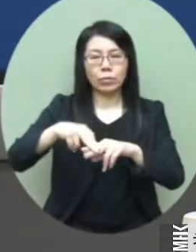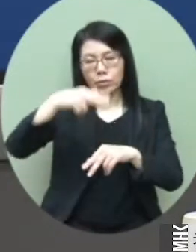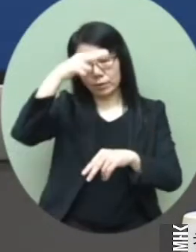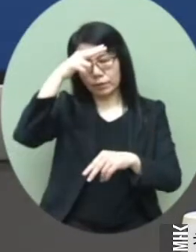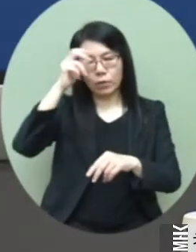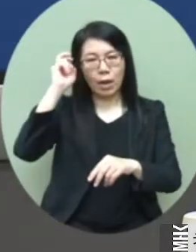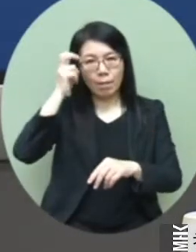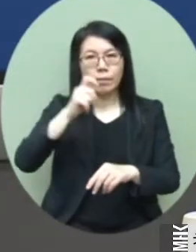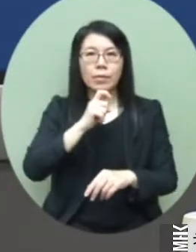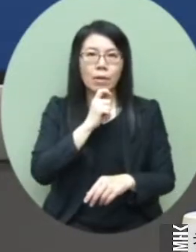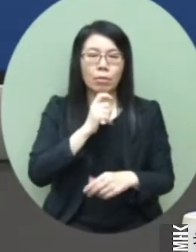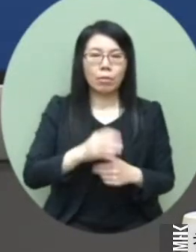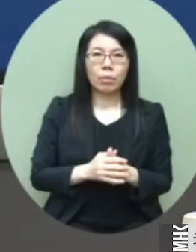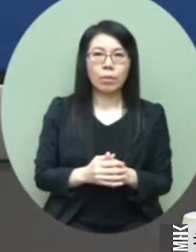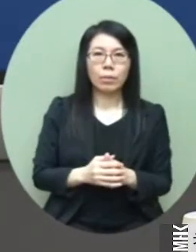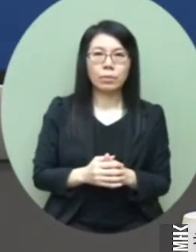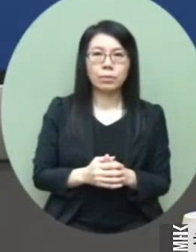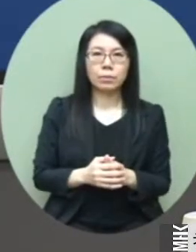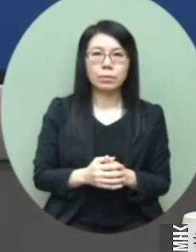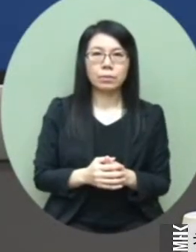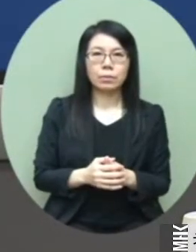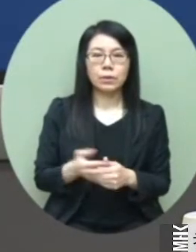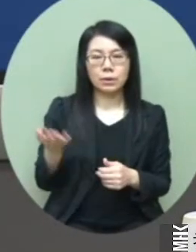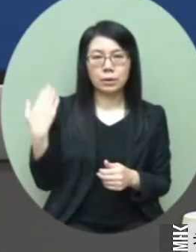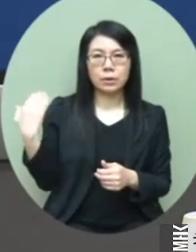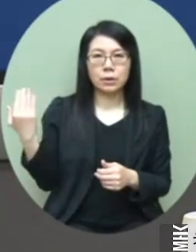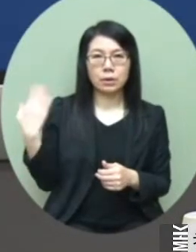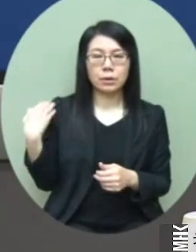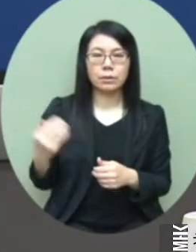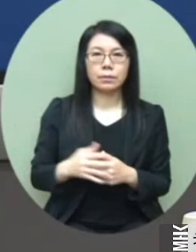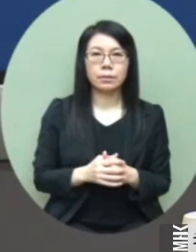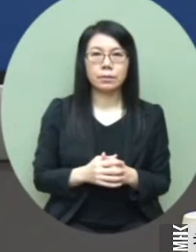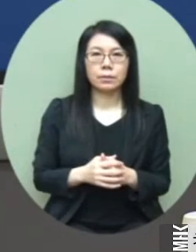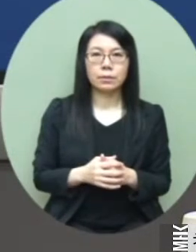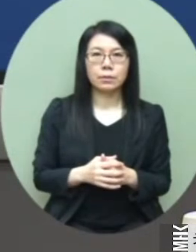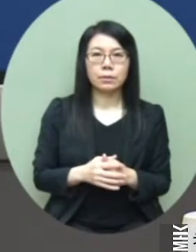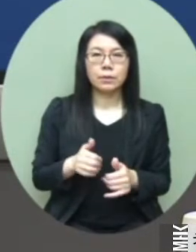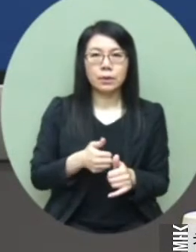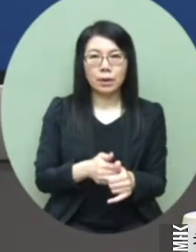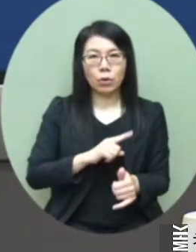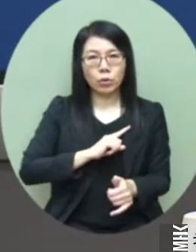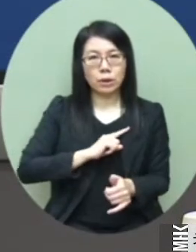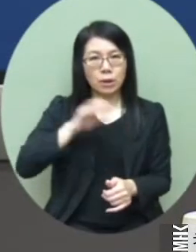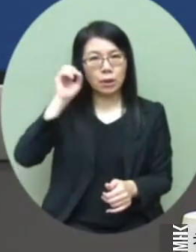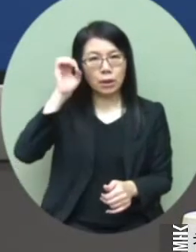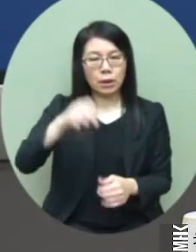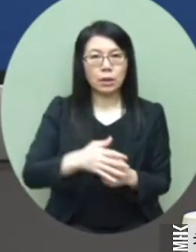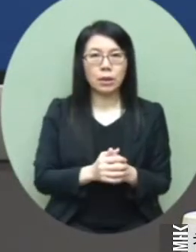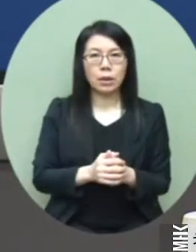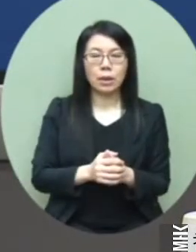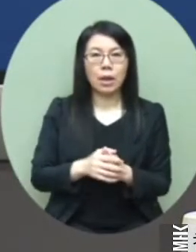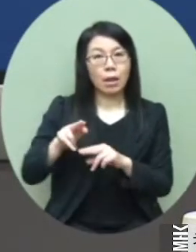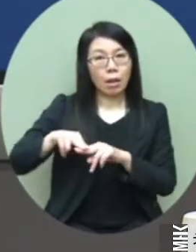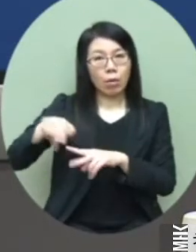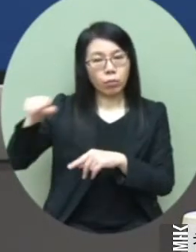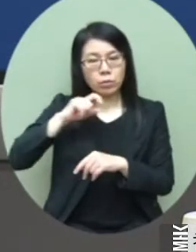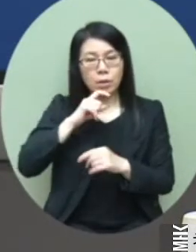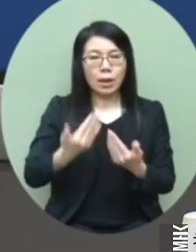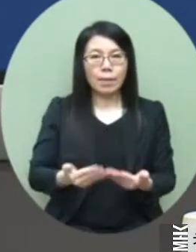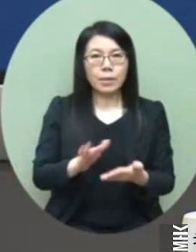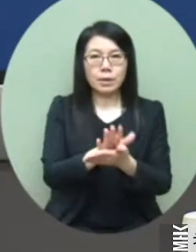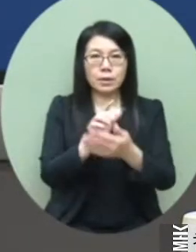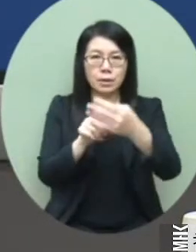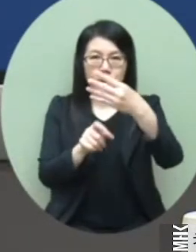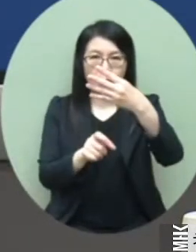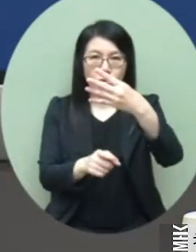政府考慮嘅。咁早前呢，就根據我嘅建議呢，國務院已經喺今年嘅4月